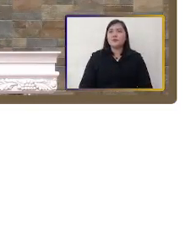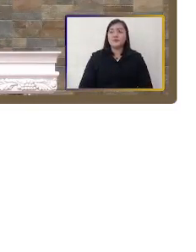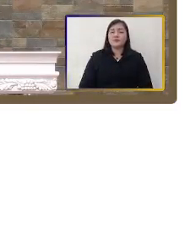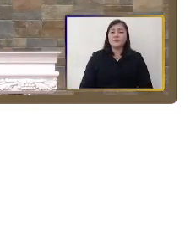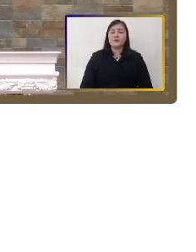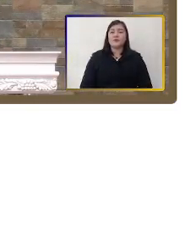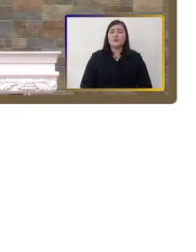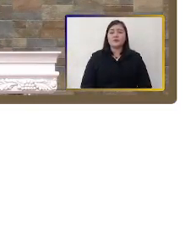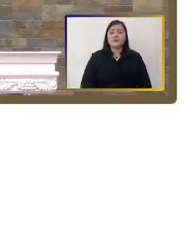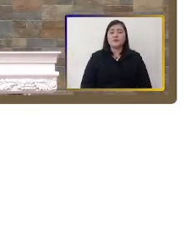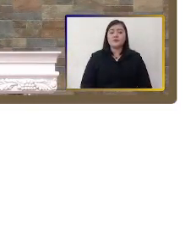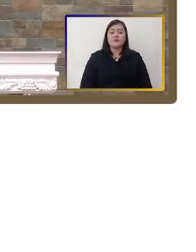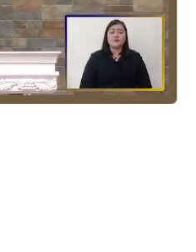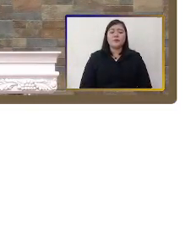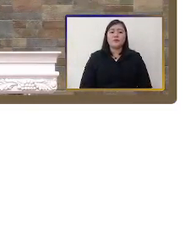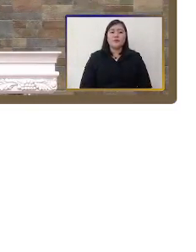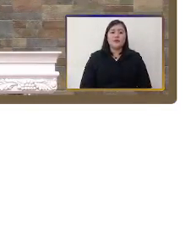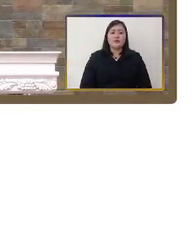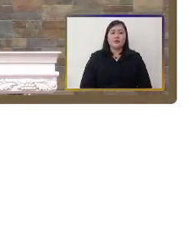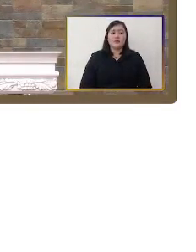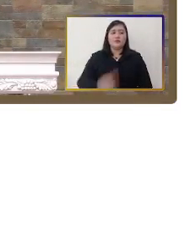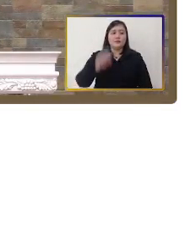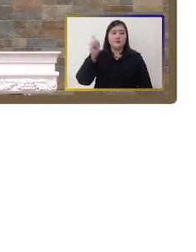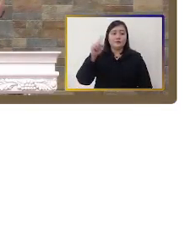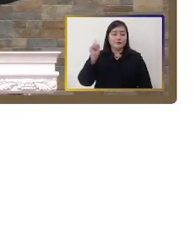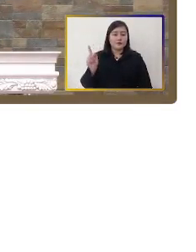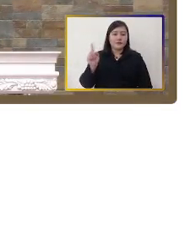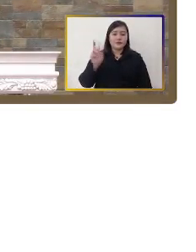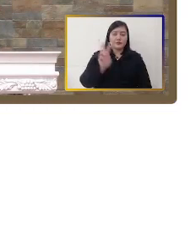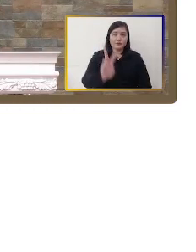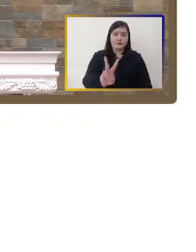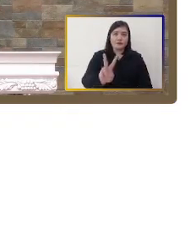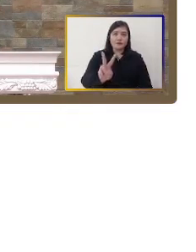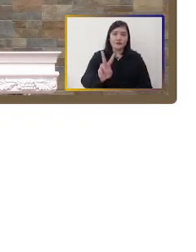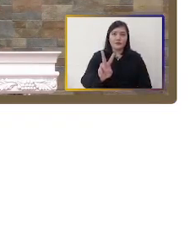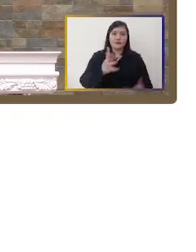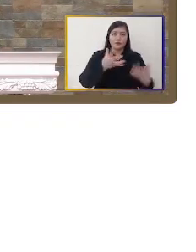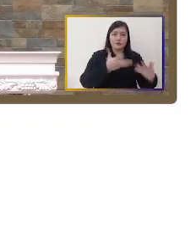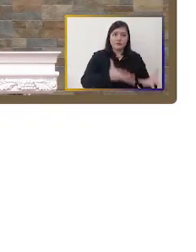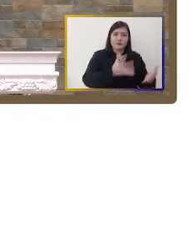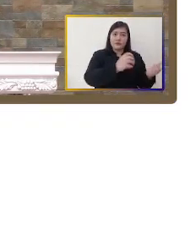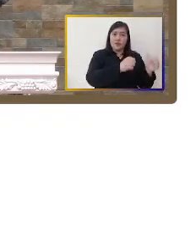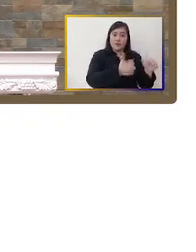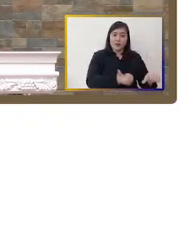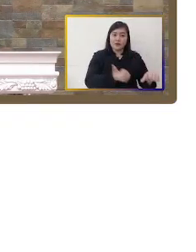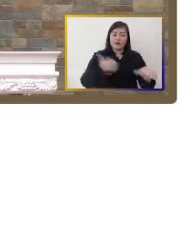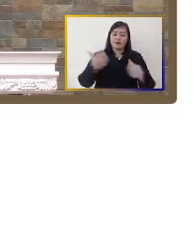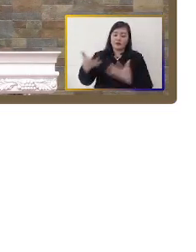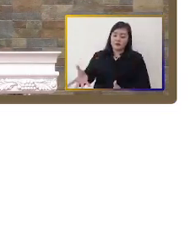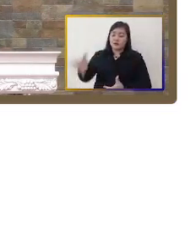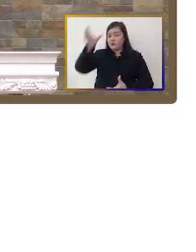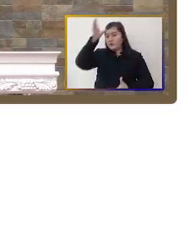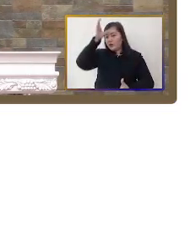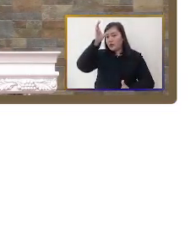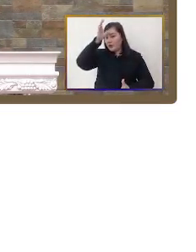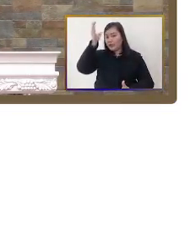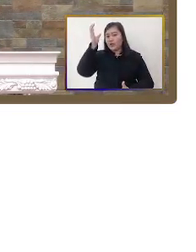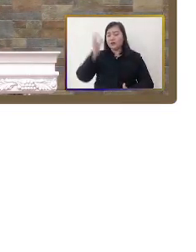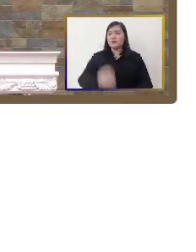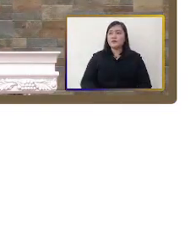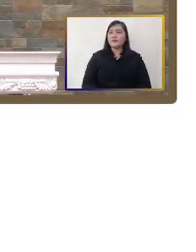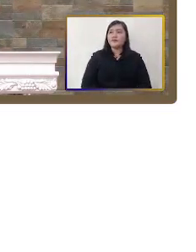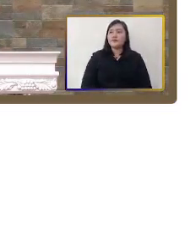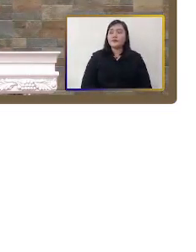yan, ito po yan, mga kapatid. Dalawa lamang po yan. So sabi nga ni Pastor Hill last time, kung matatandaan nyo po, lalo na sa mga members,